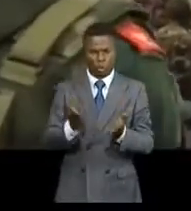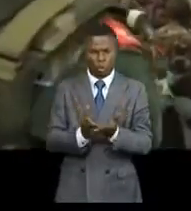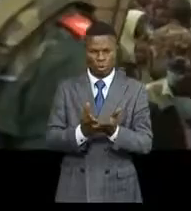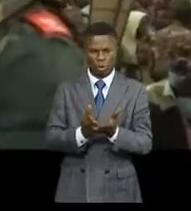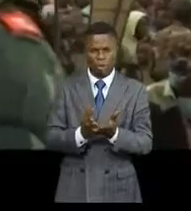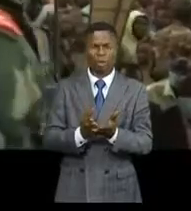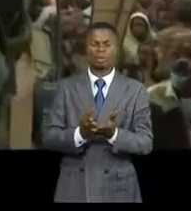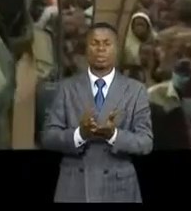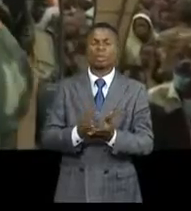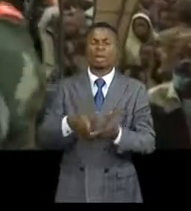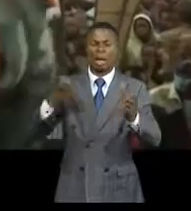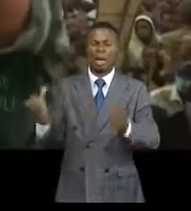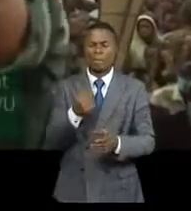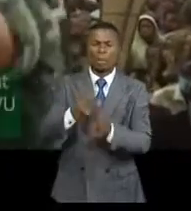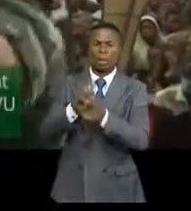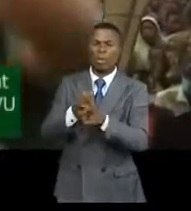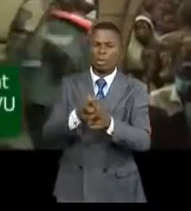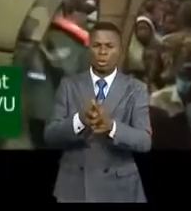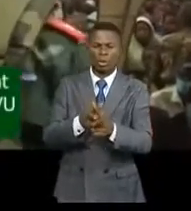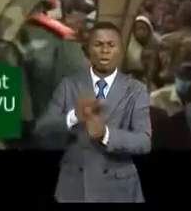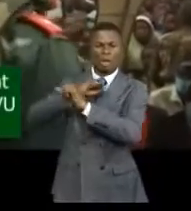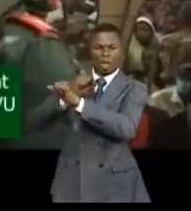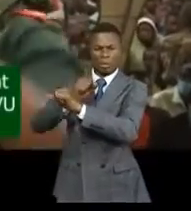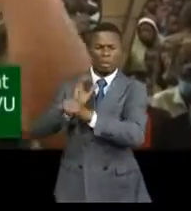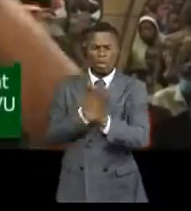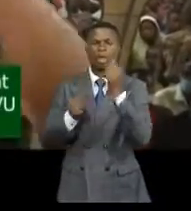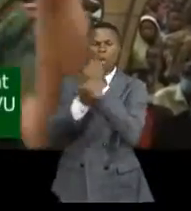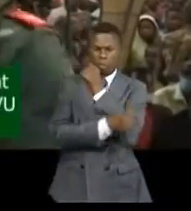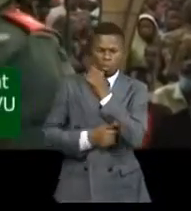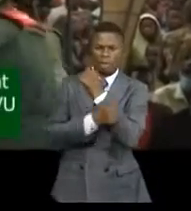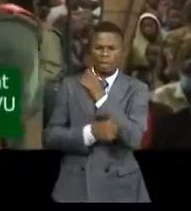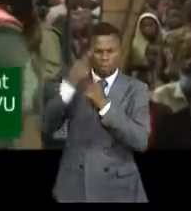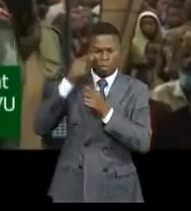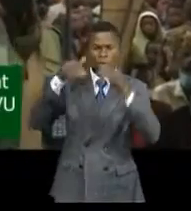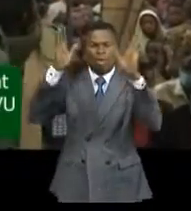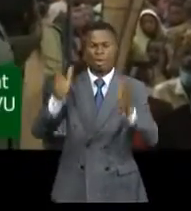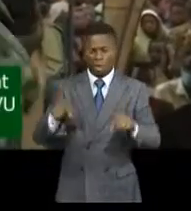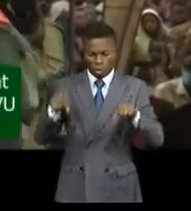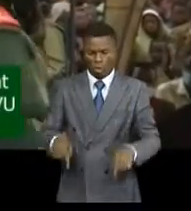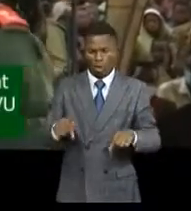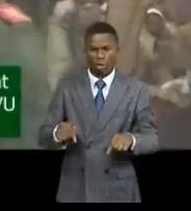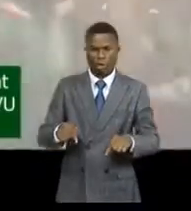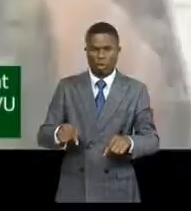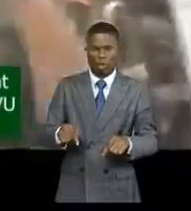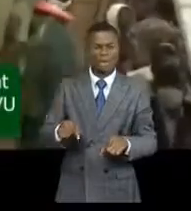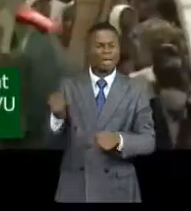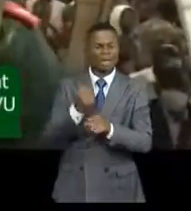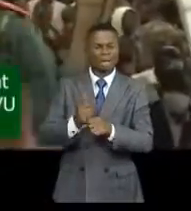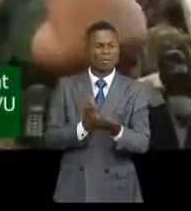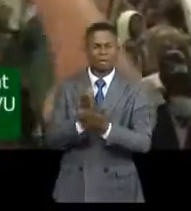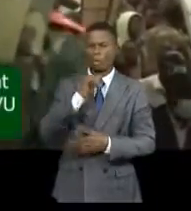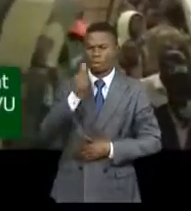bazwaki mandoki balobi bazali kobatela ekolo na biso pona bapaya. Me lelo rezo wana ezali lisusu te. Na